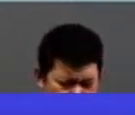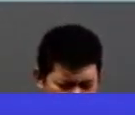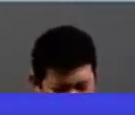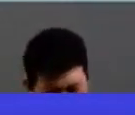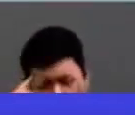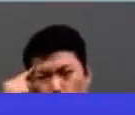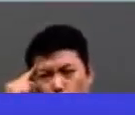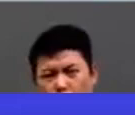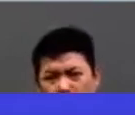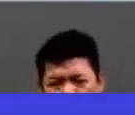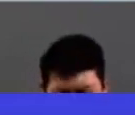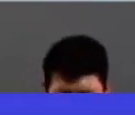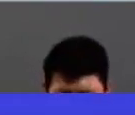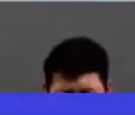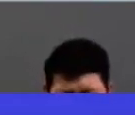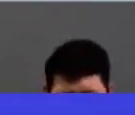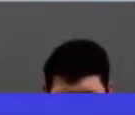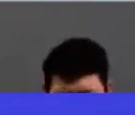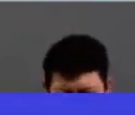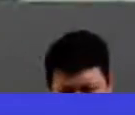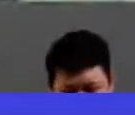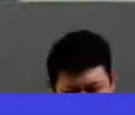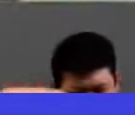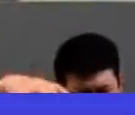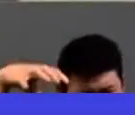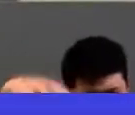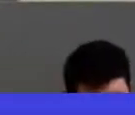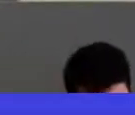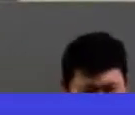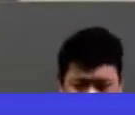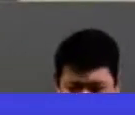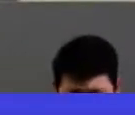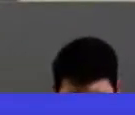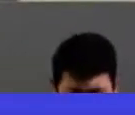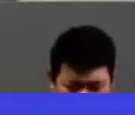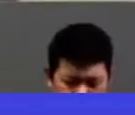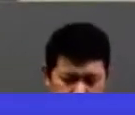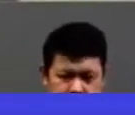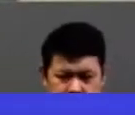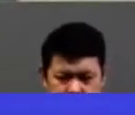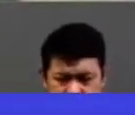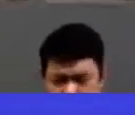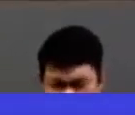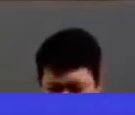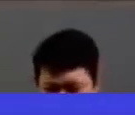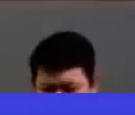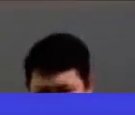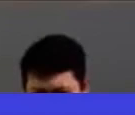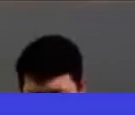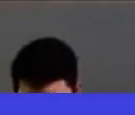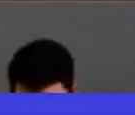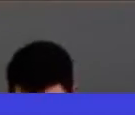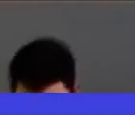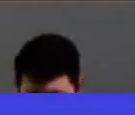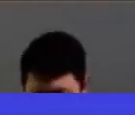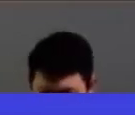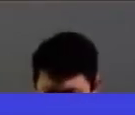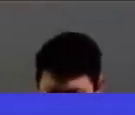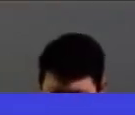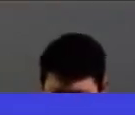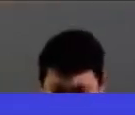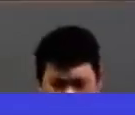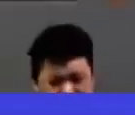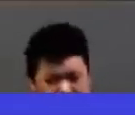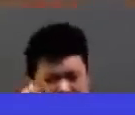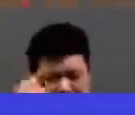ฉันจำกัดวงเงินในการโอนเข้าถอนออกอะวันละบาท วันละบาท แม่ก็ไม่มีเกินนั้นหรอกน